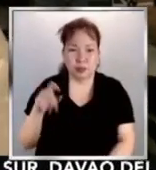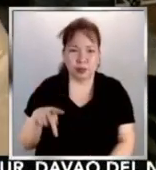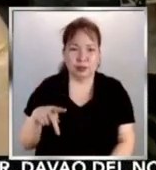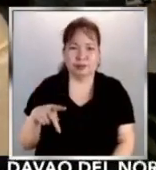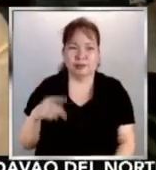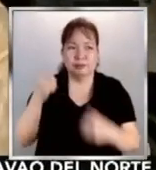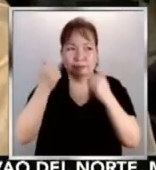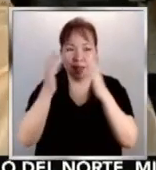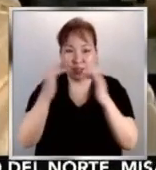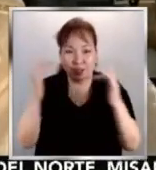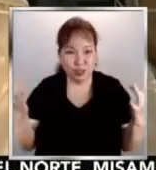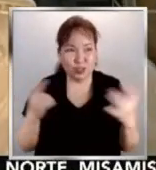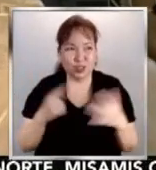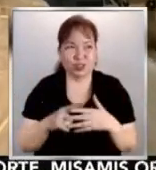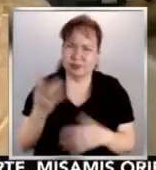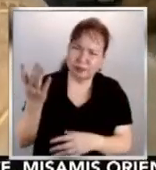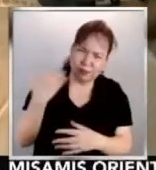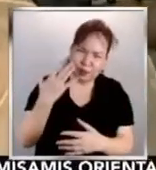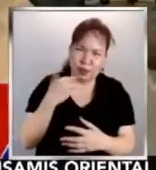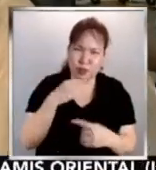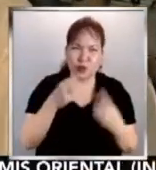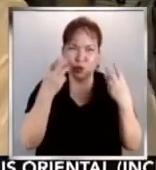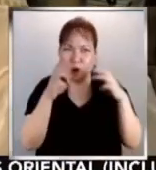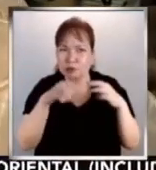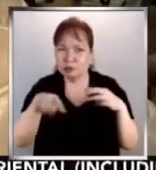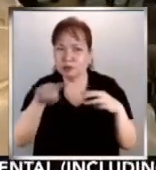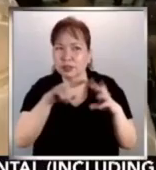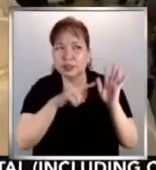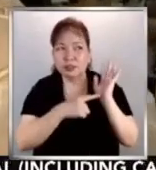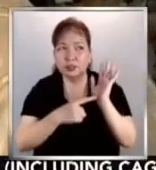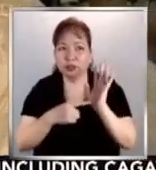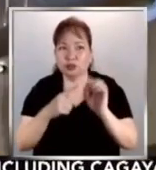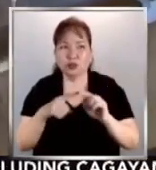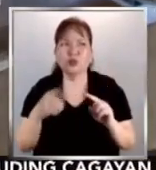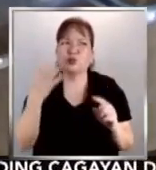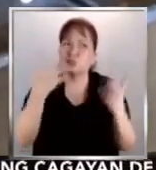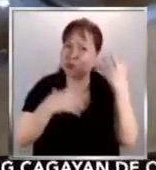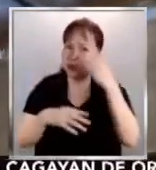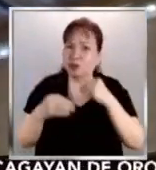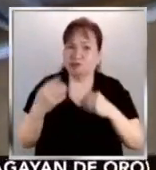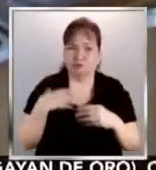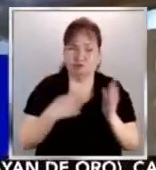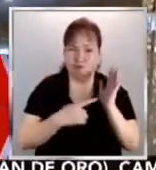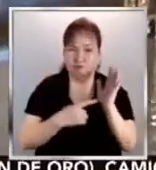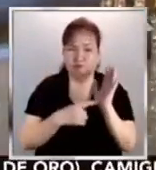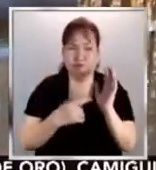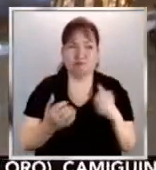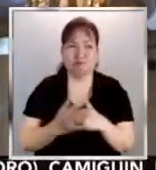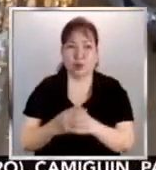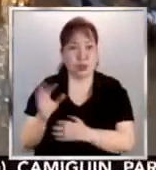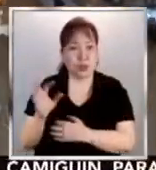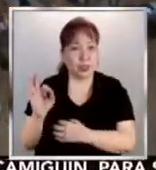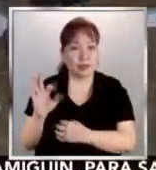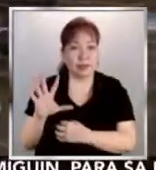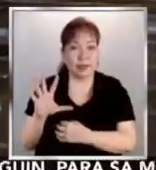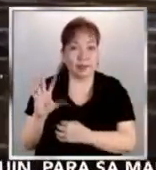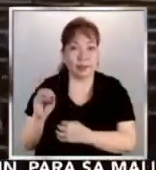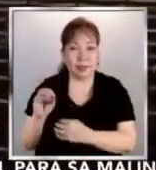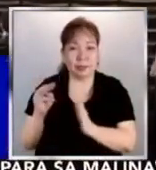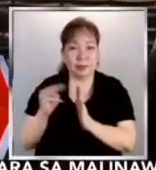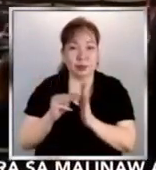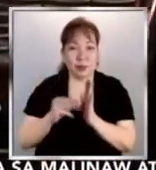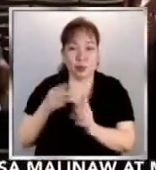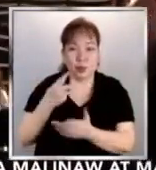here and watch all our shows because we have beautiful shows this year. 950 million pesos ang nakalaang budget